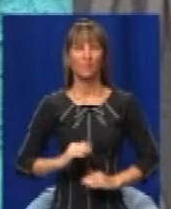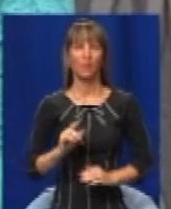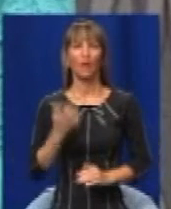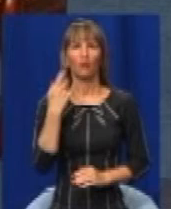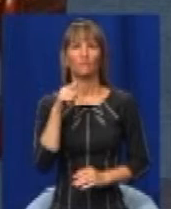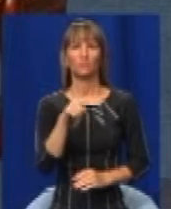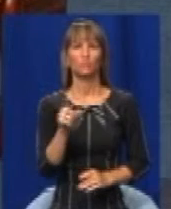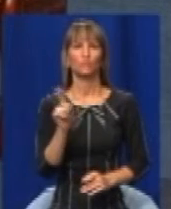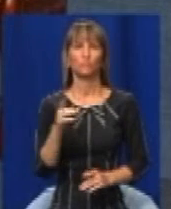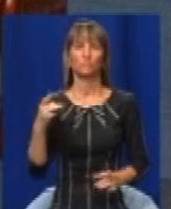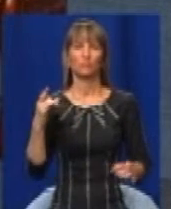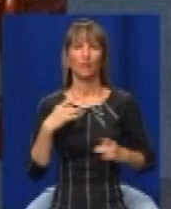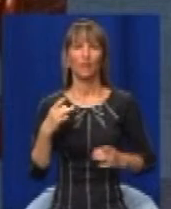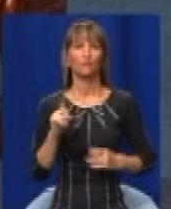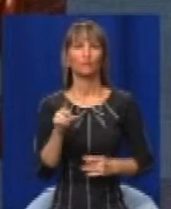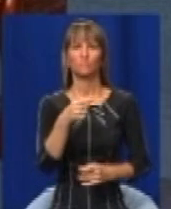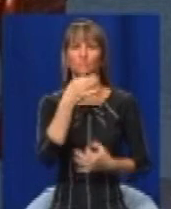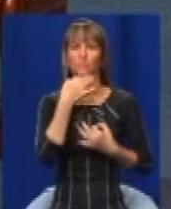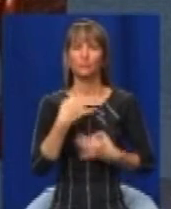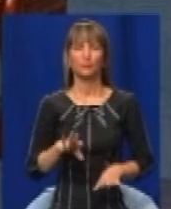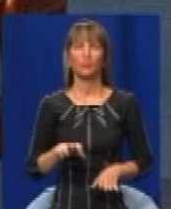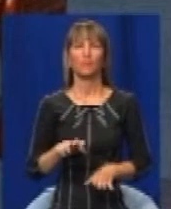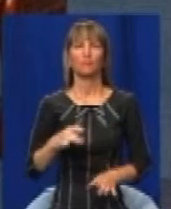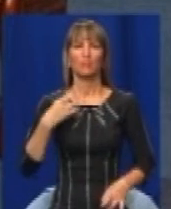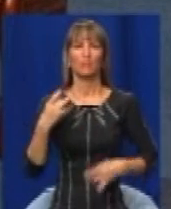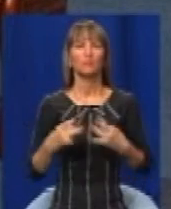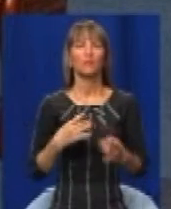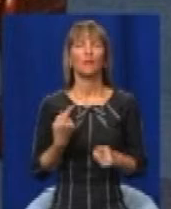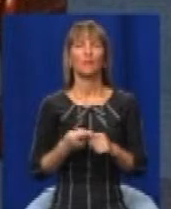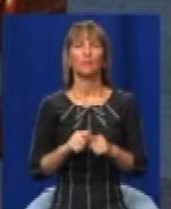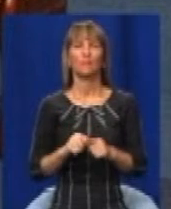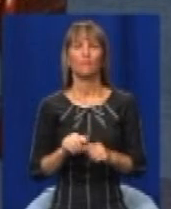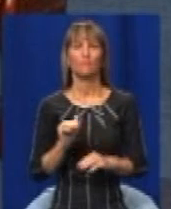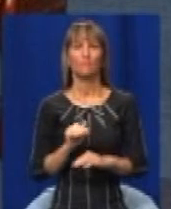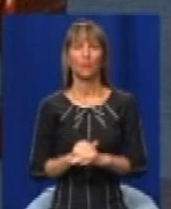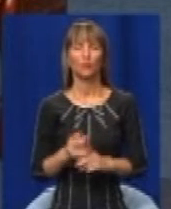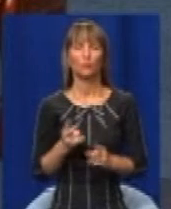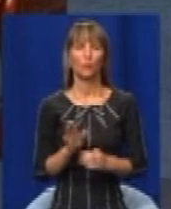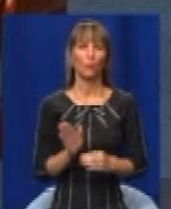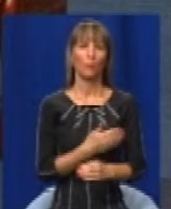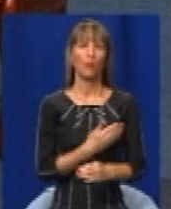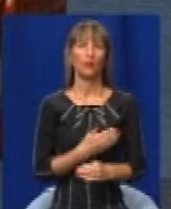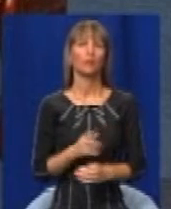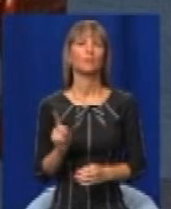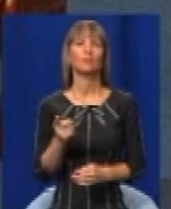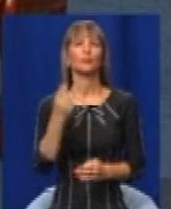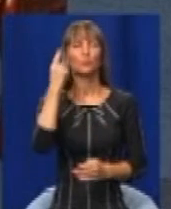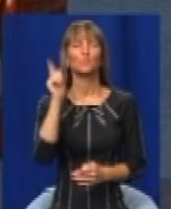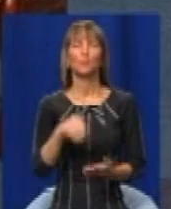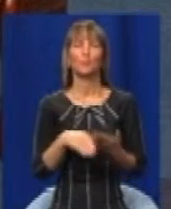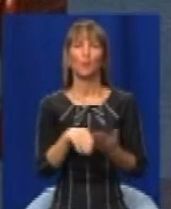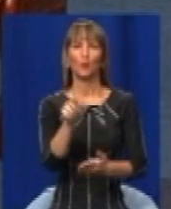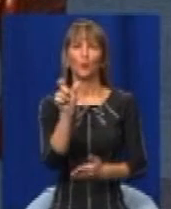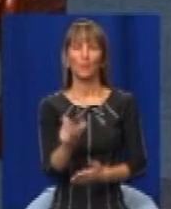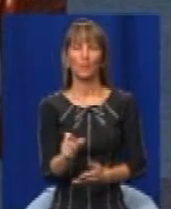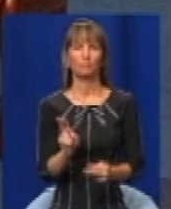щось тебе там не влаштовує, і якось цей фактор треба прибирати. Як ти думаєш, що допомагає